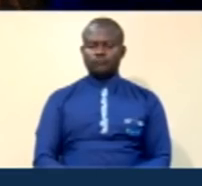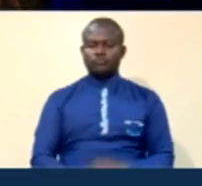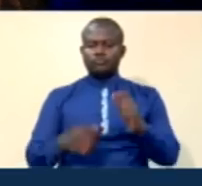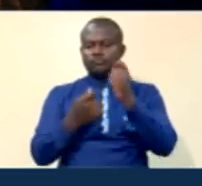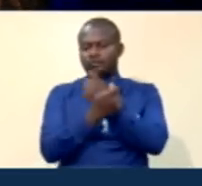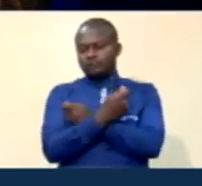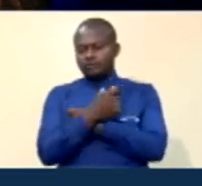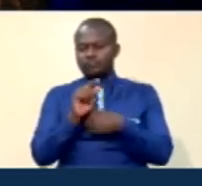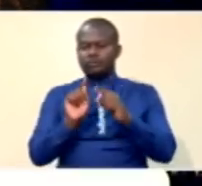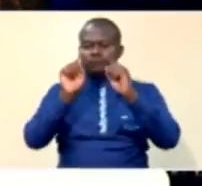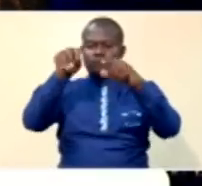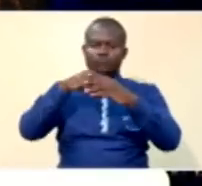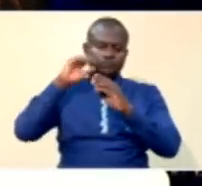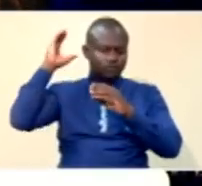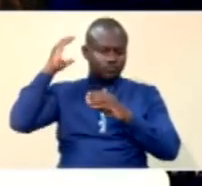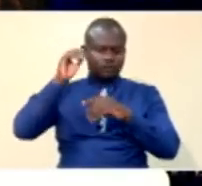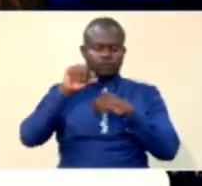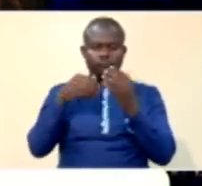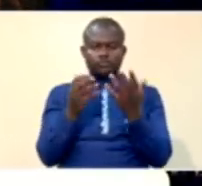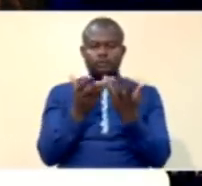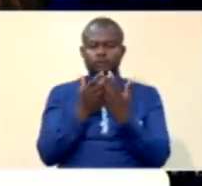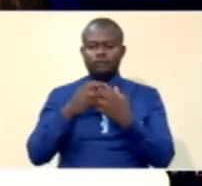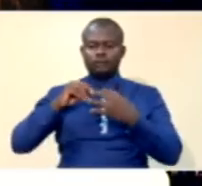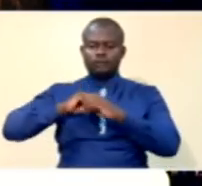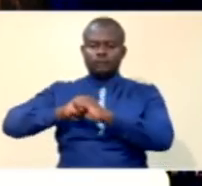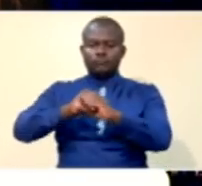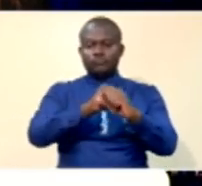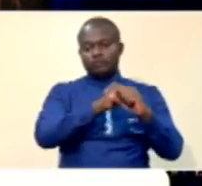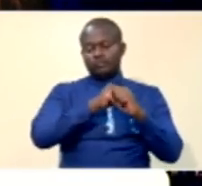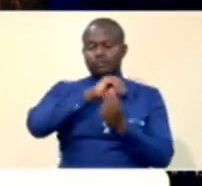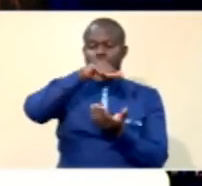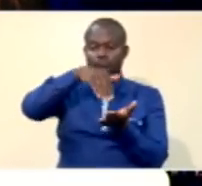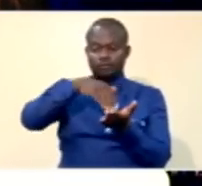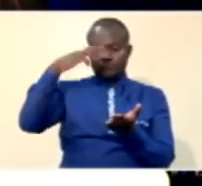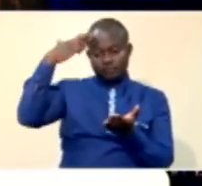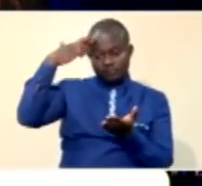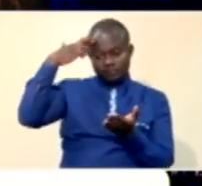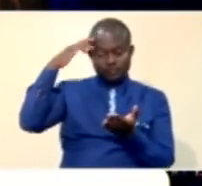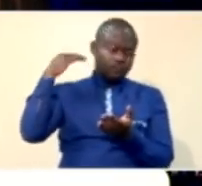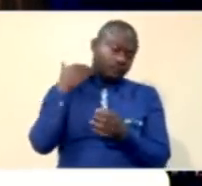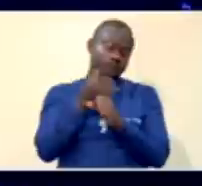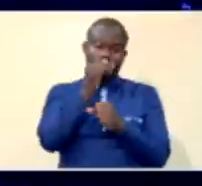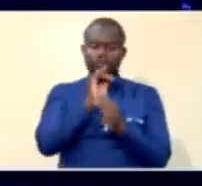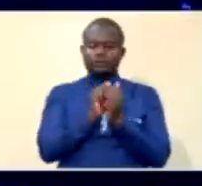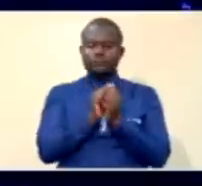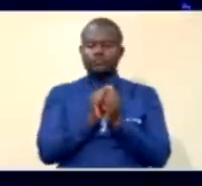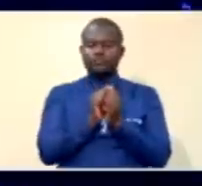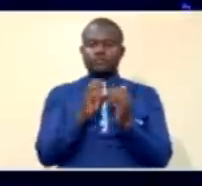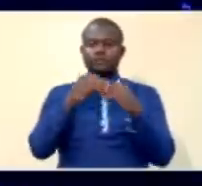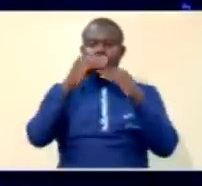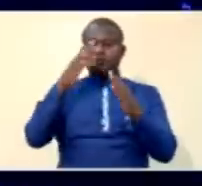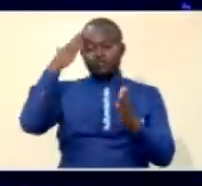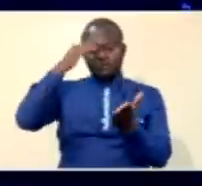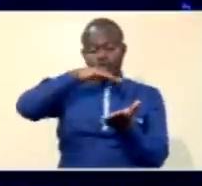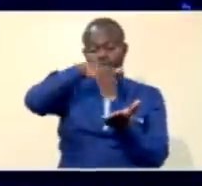duhindure ingingo tujye ku makuru ajyanye no kubungabunga inzibutso za Jenoside yakorewe Abatutsi. Ubuyobozi bw'urwibutso